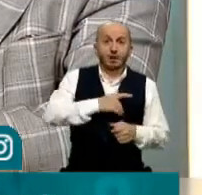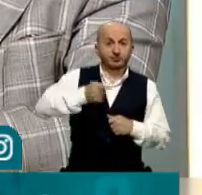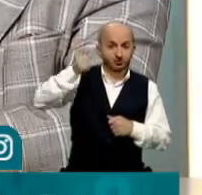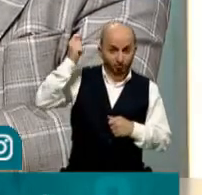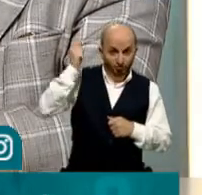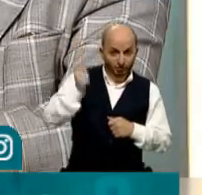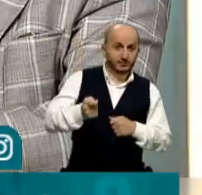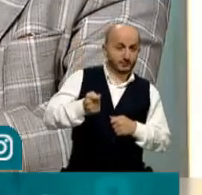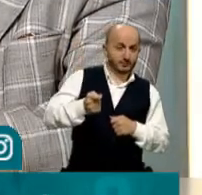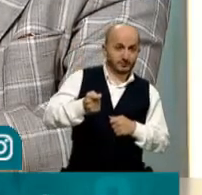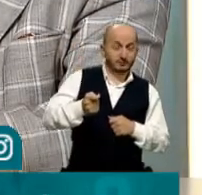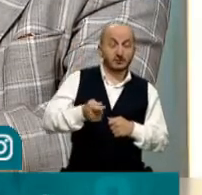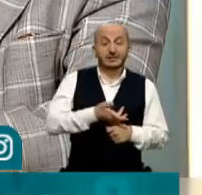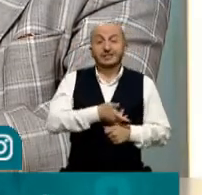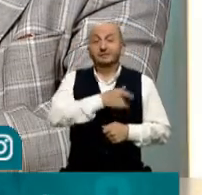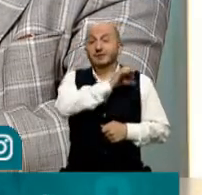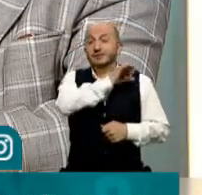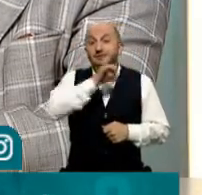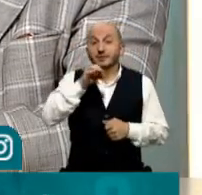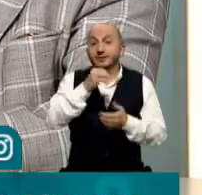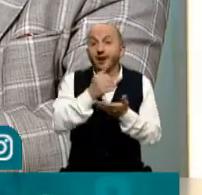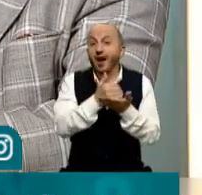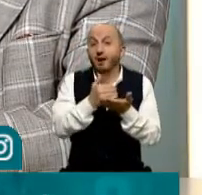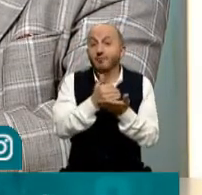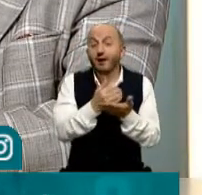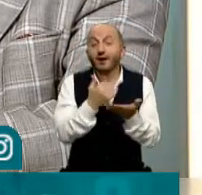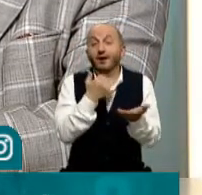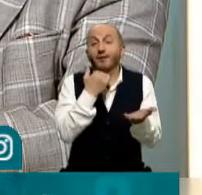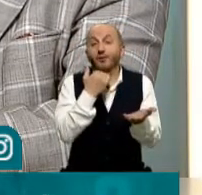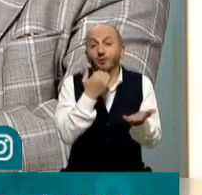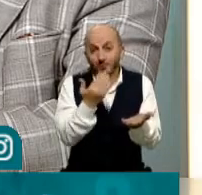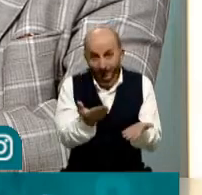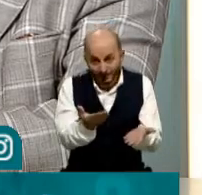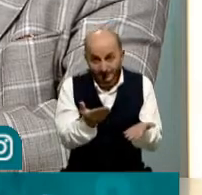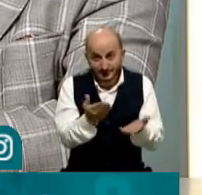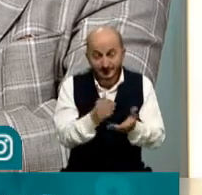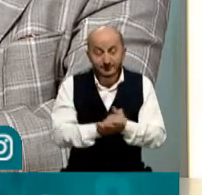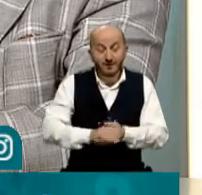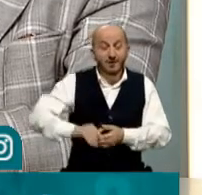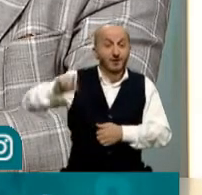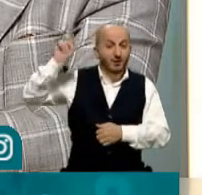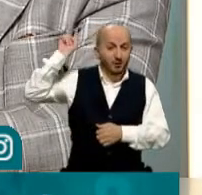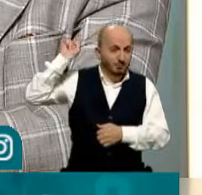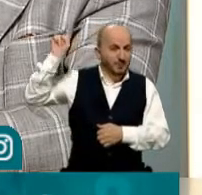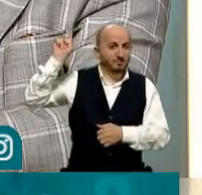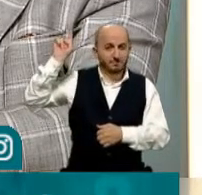şarttır. İmansız amel olmaz. Rabbim